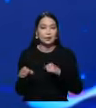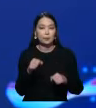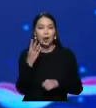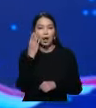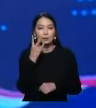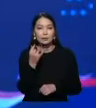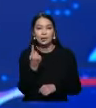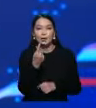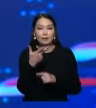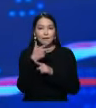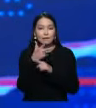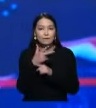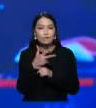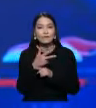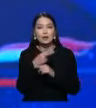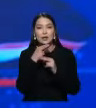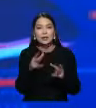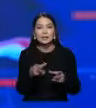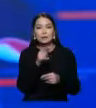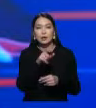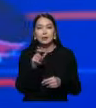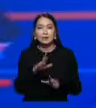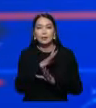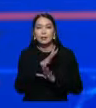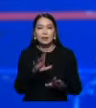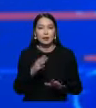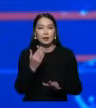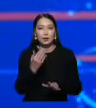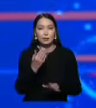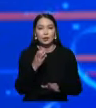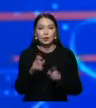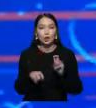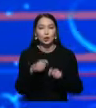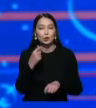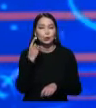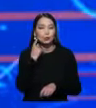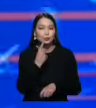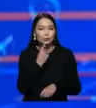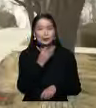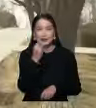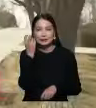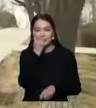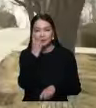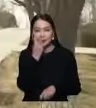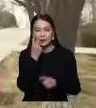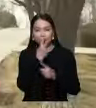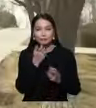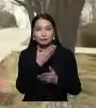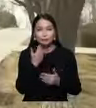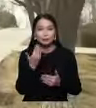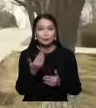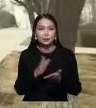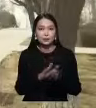ни одно видеообращение спасателей не было адаптировано для лиц с нарушением слуха и зрения. Аналогичная ситуация была и в